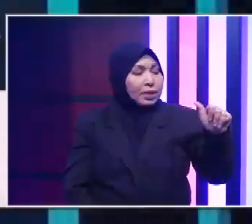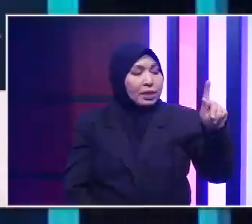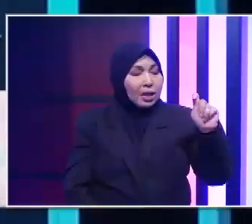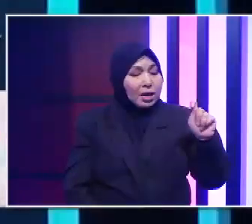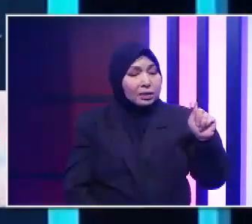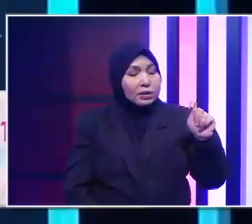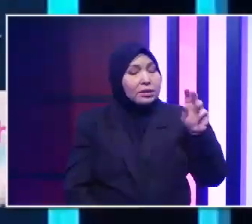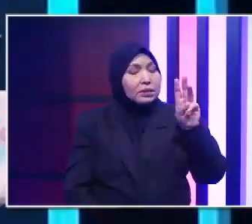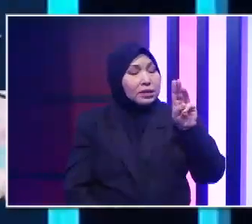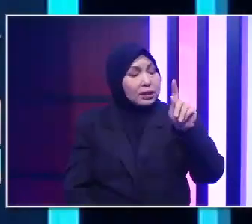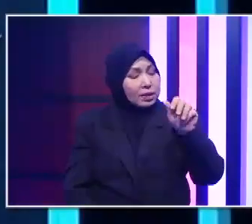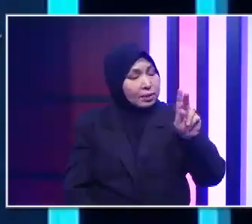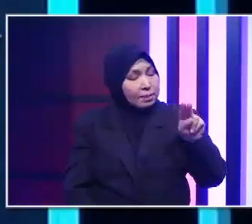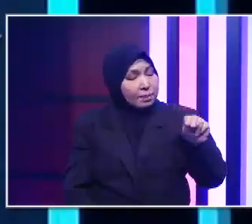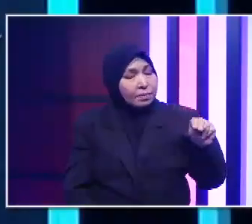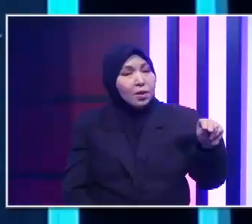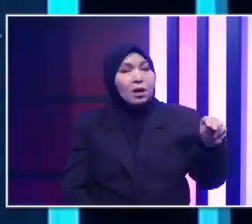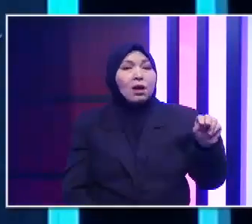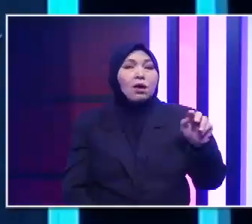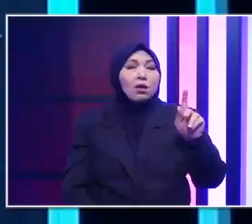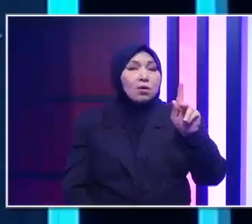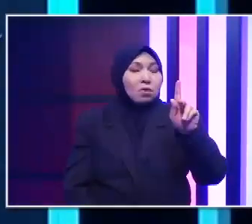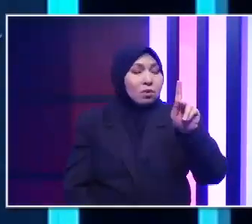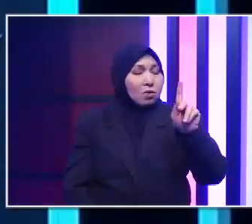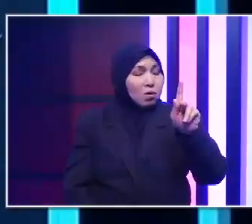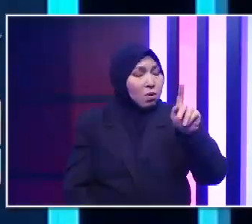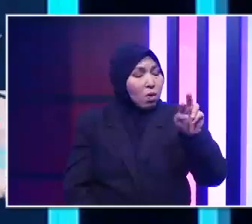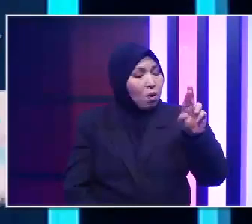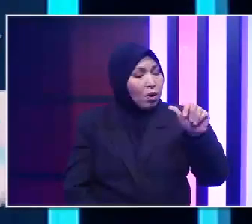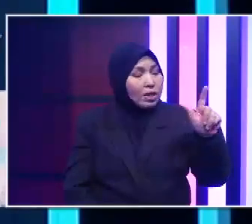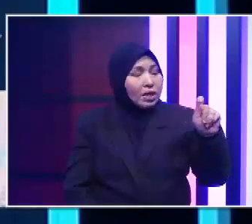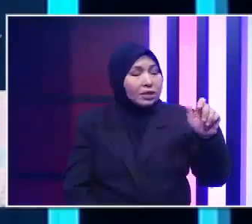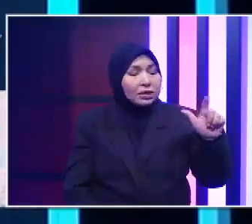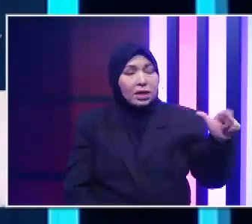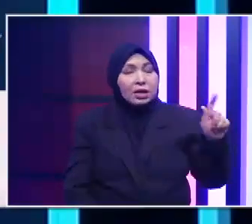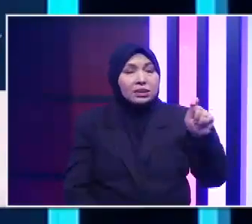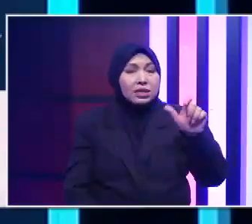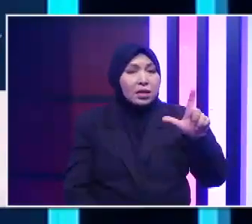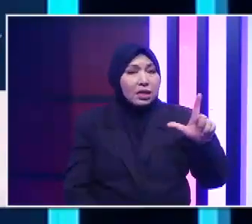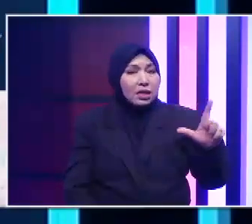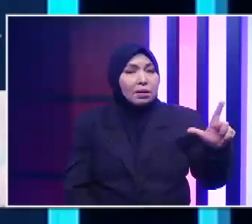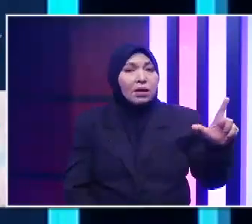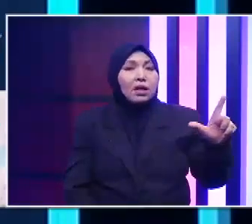mukminat Timur oleh Nita cie